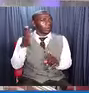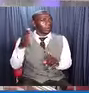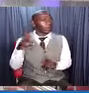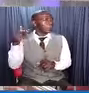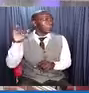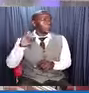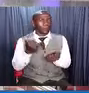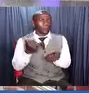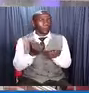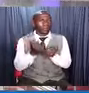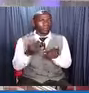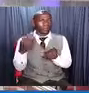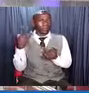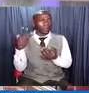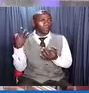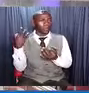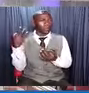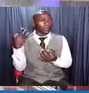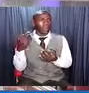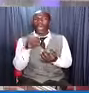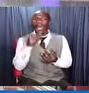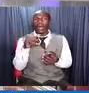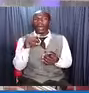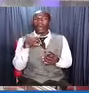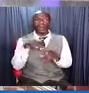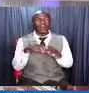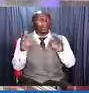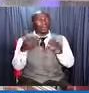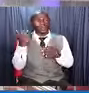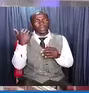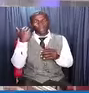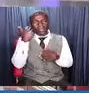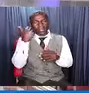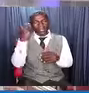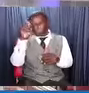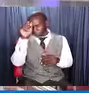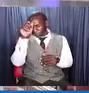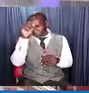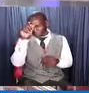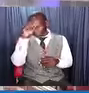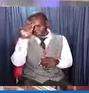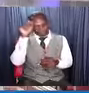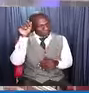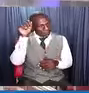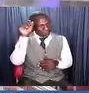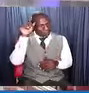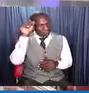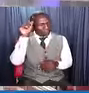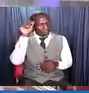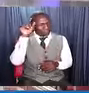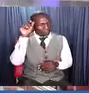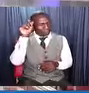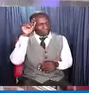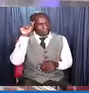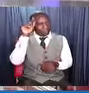Juzi Ijumaa. On Friday. Anasema eh niko hali mbaya. He said I'm in a bad kichwa. Condition, a headache. Ah, hata